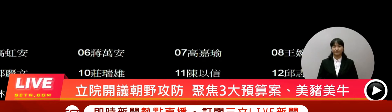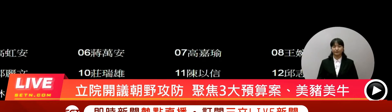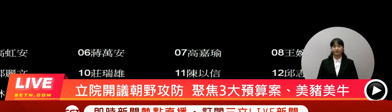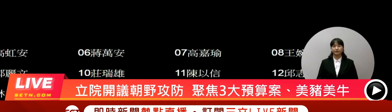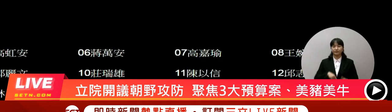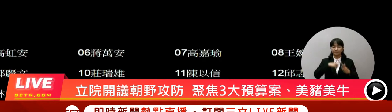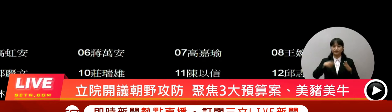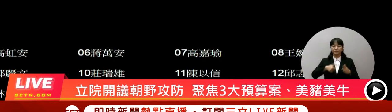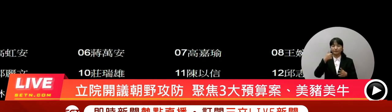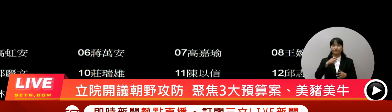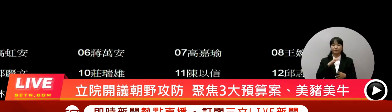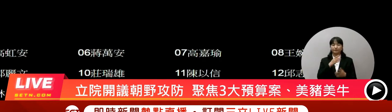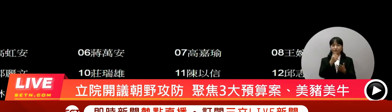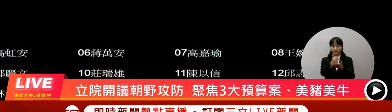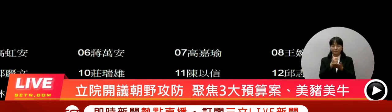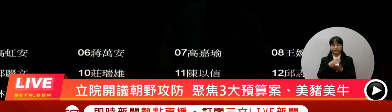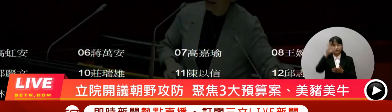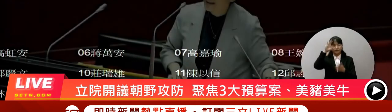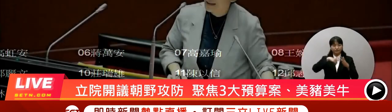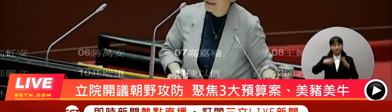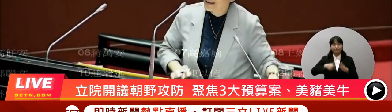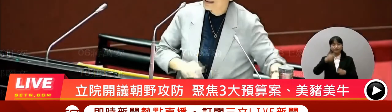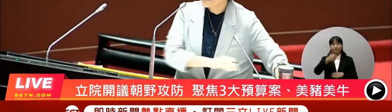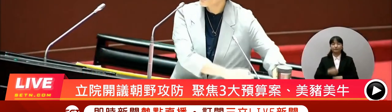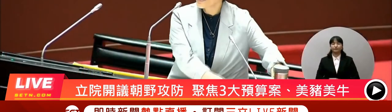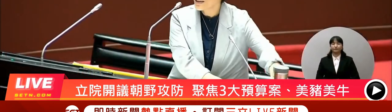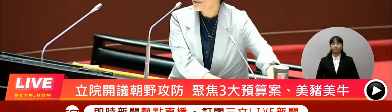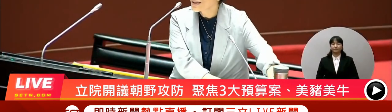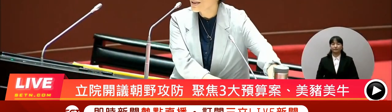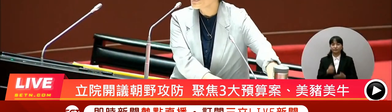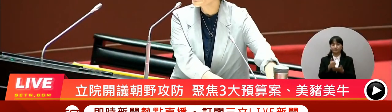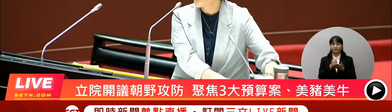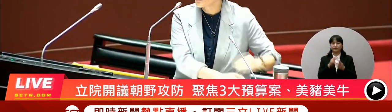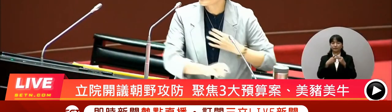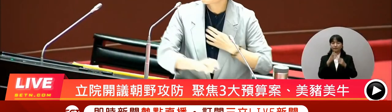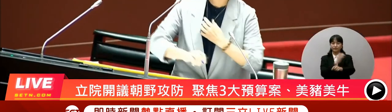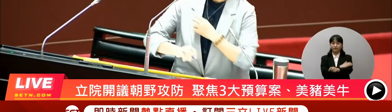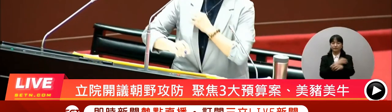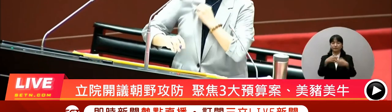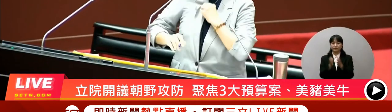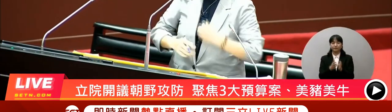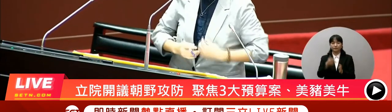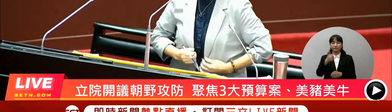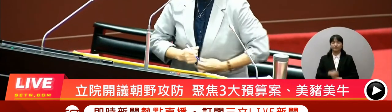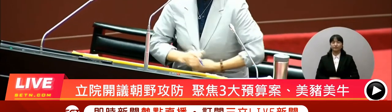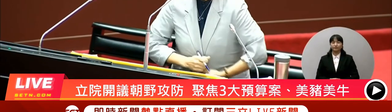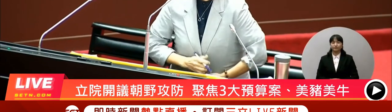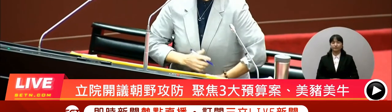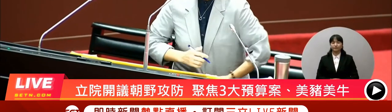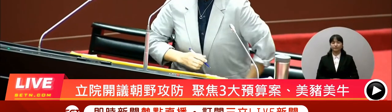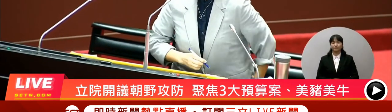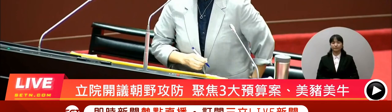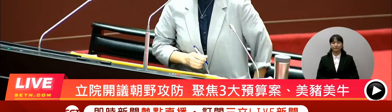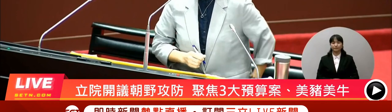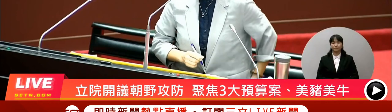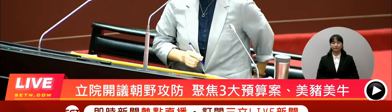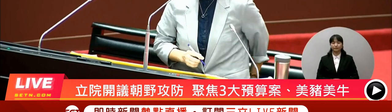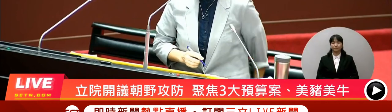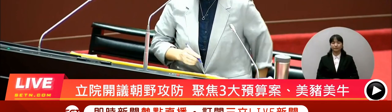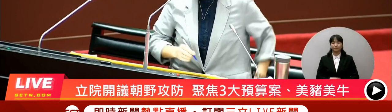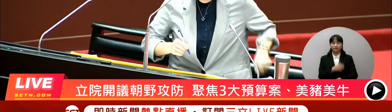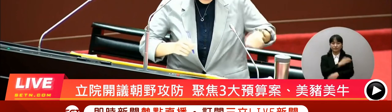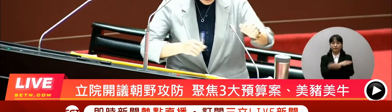院长，我们请苏院长。 好，啊，苏院长， 请。还有陈部长。 好，陈部长，请。 还有陈